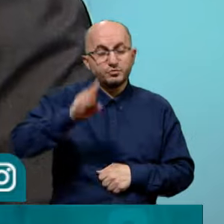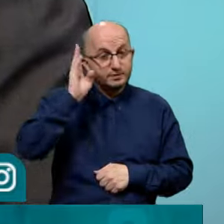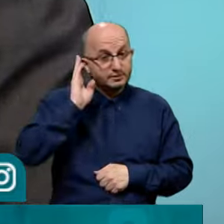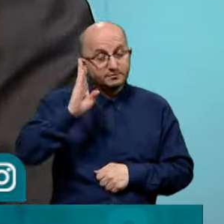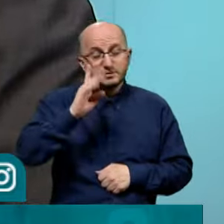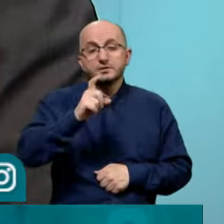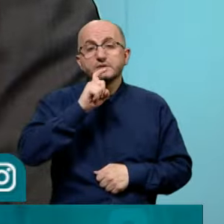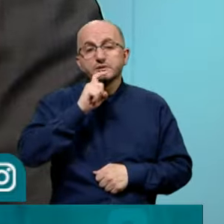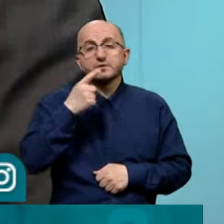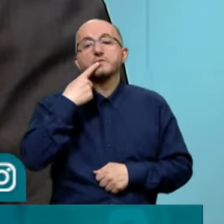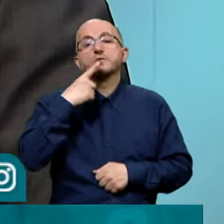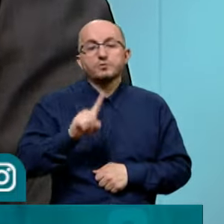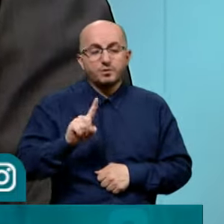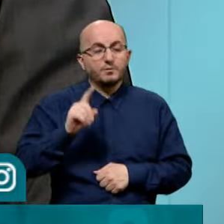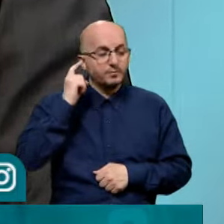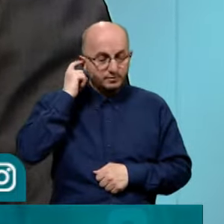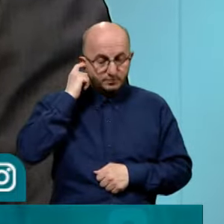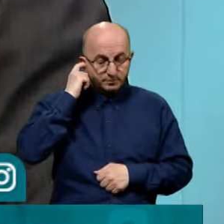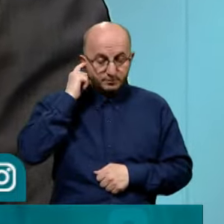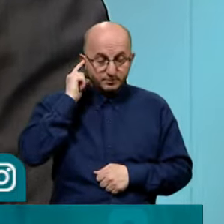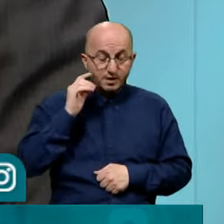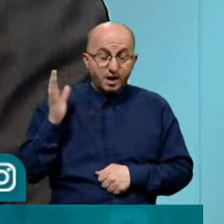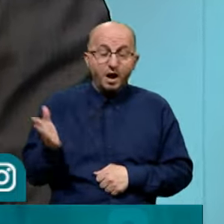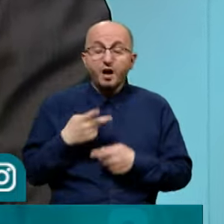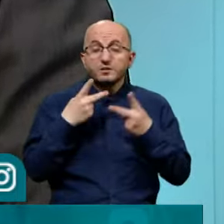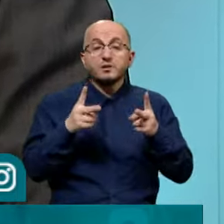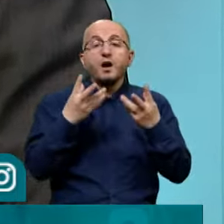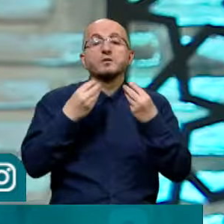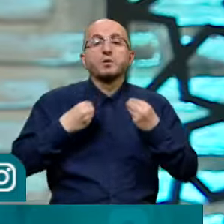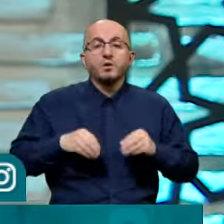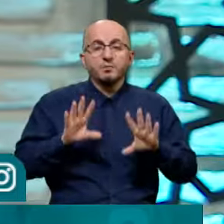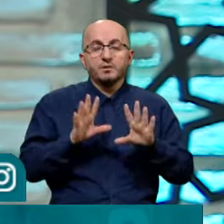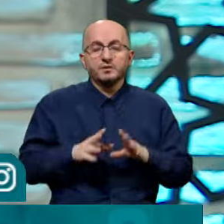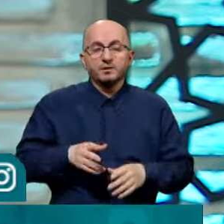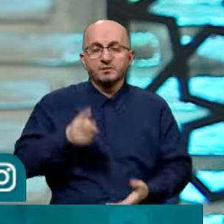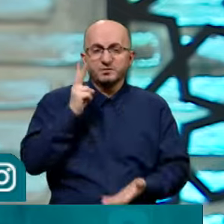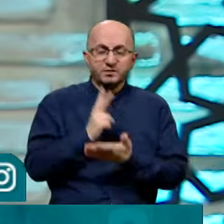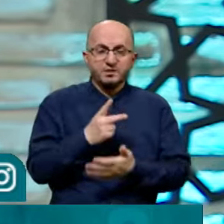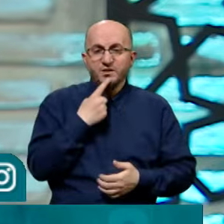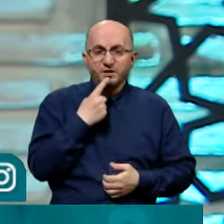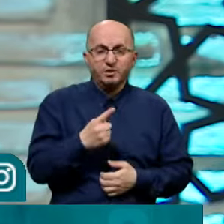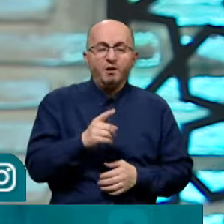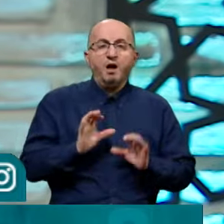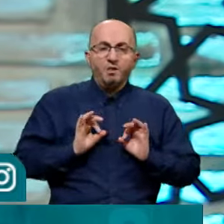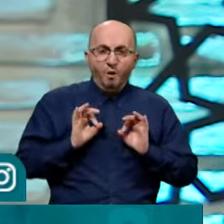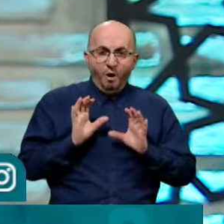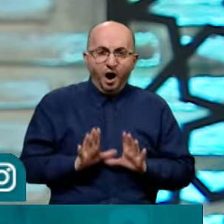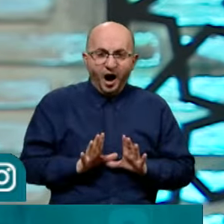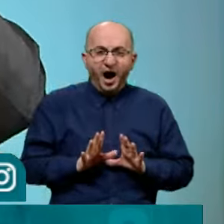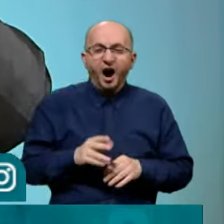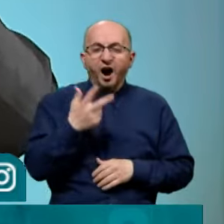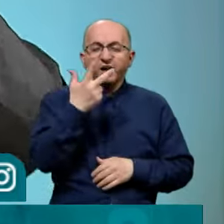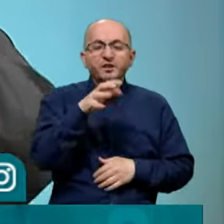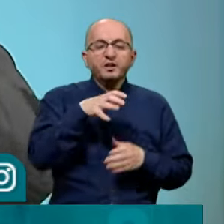yanlışlığını söylemiyor. Halbuki eğer caiz olmasaydı bunu onu da kesinlikle söylerdi. Gerekirdi. O halde diyorlar bu üç